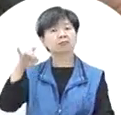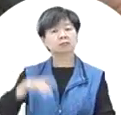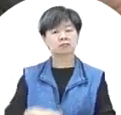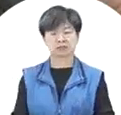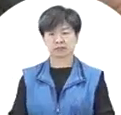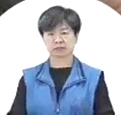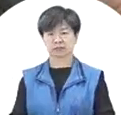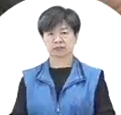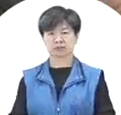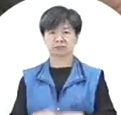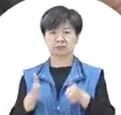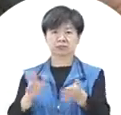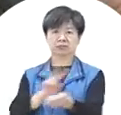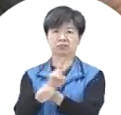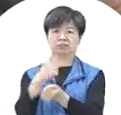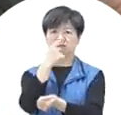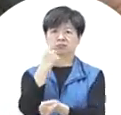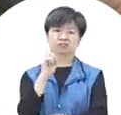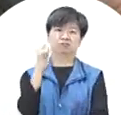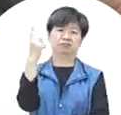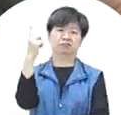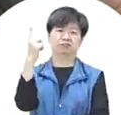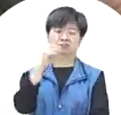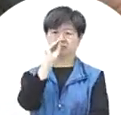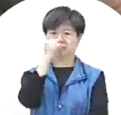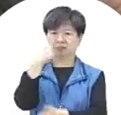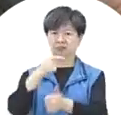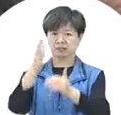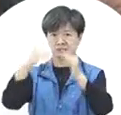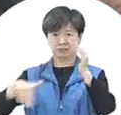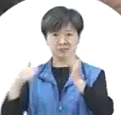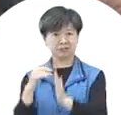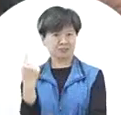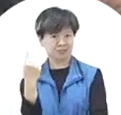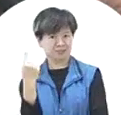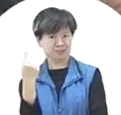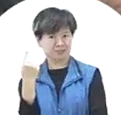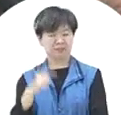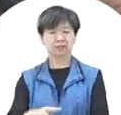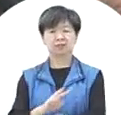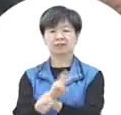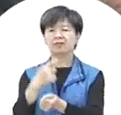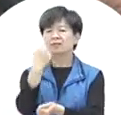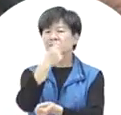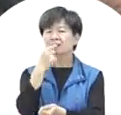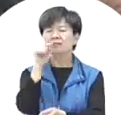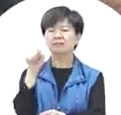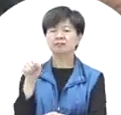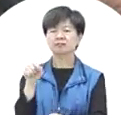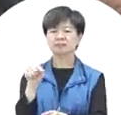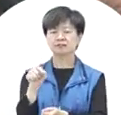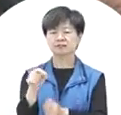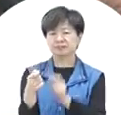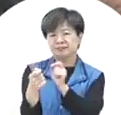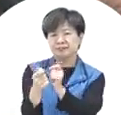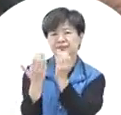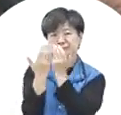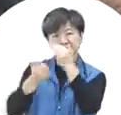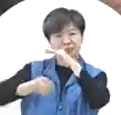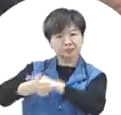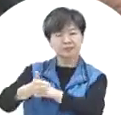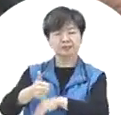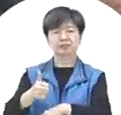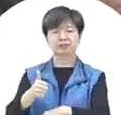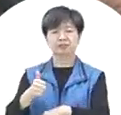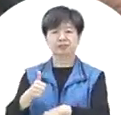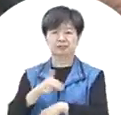那个林口是不是？特教学校。 基本上林口是古，就是当然就近入学在设计上是比